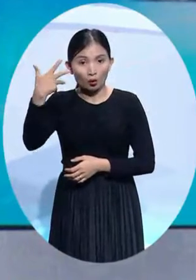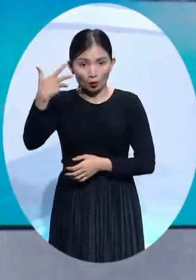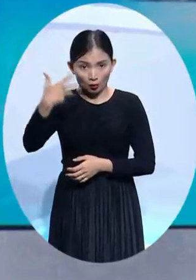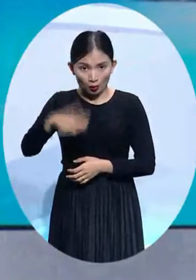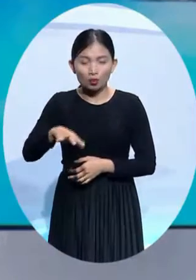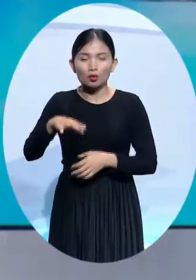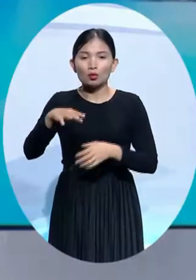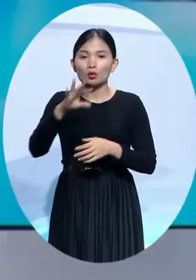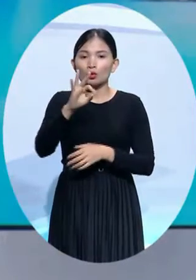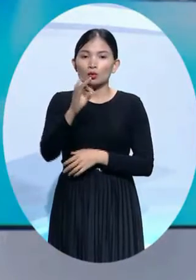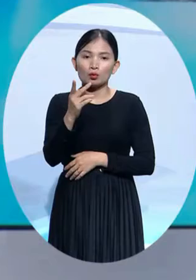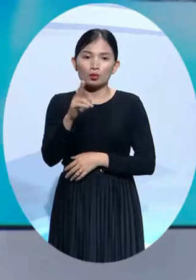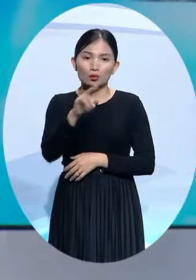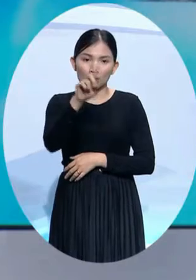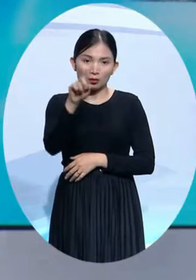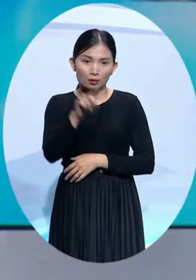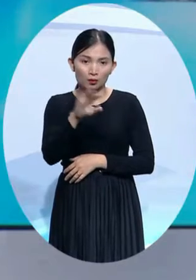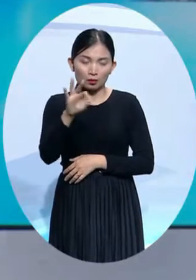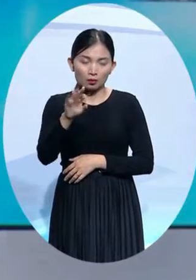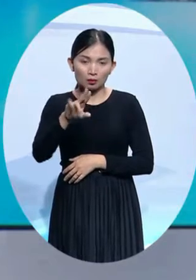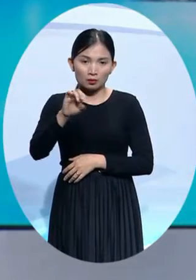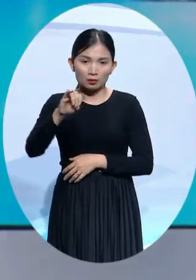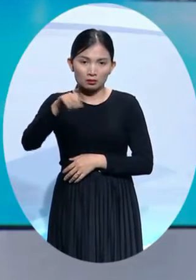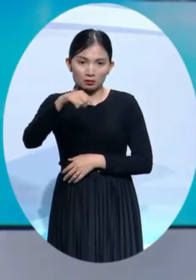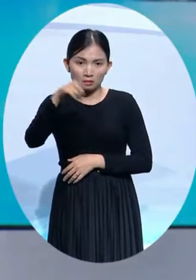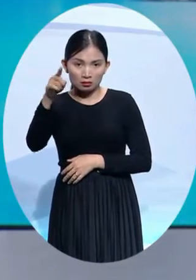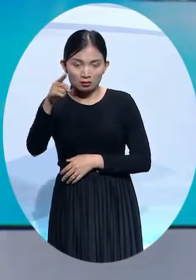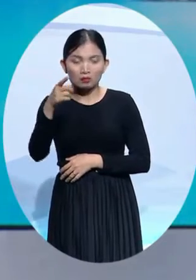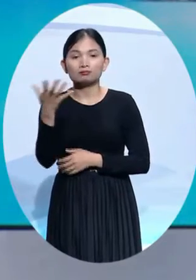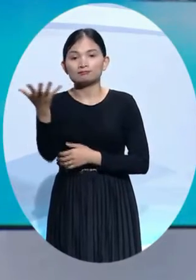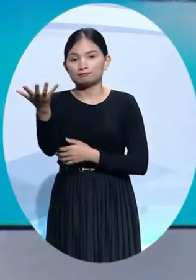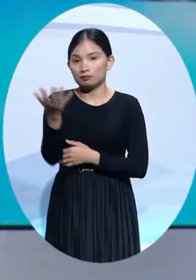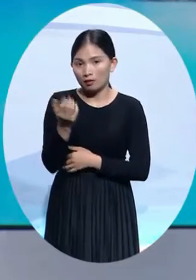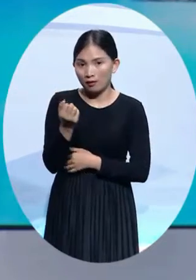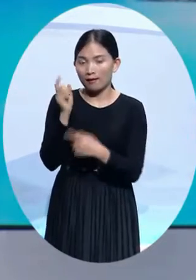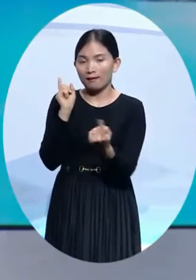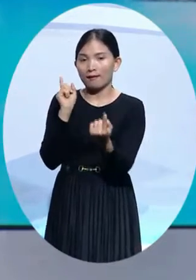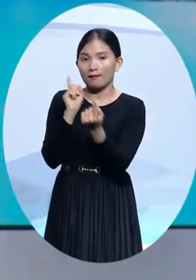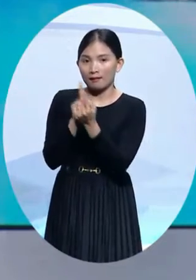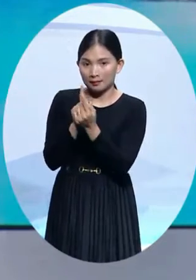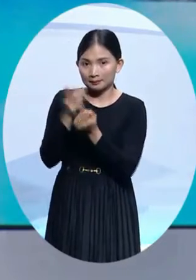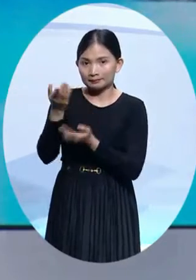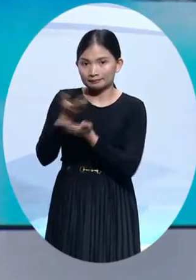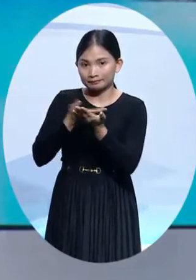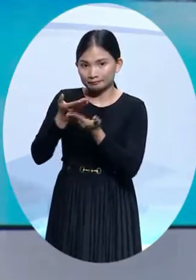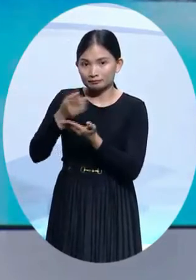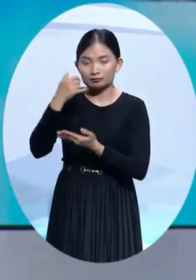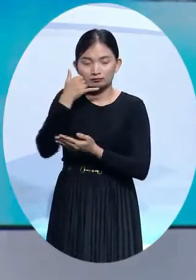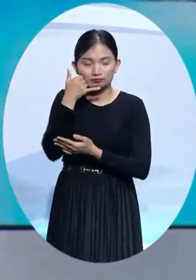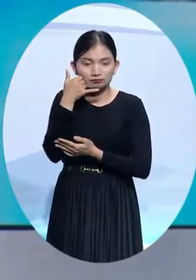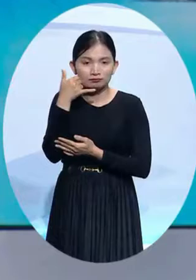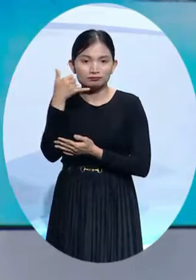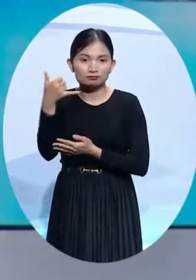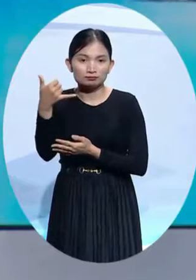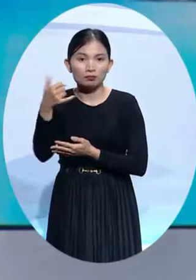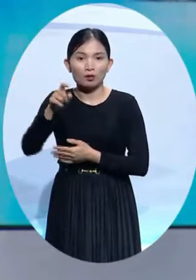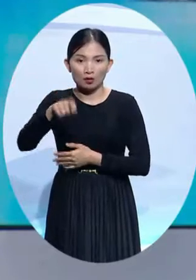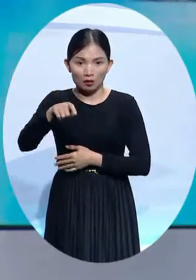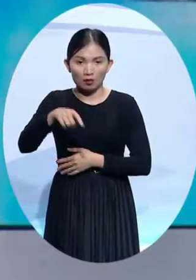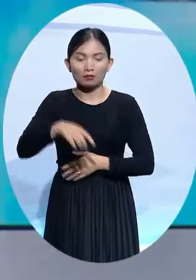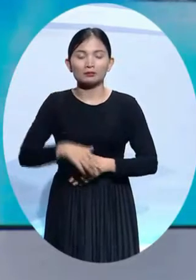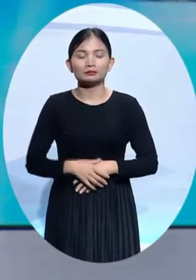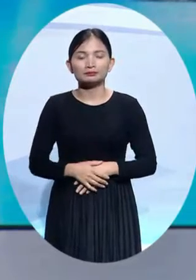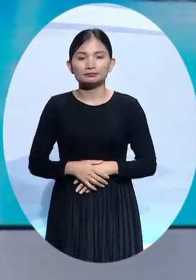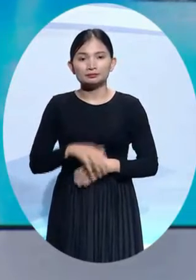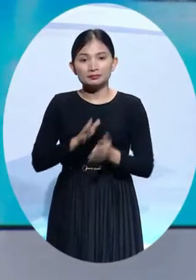Fumio Kishida và sự kiện sẽ điện đàm với Nhật Hoàng Naruhito trong ngày hôm nay. Chuyển sang thông tin khác,